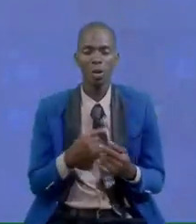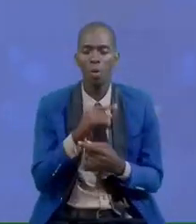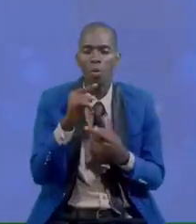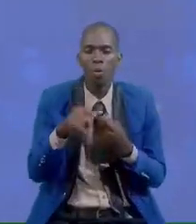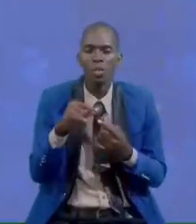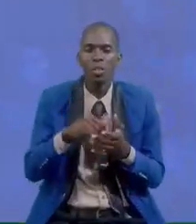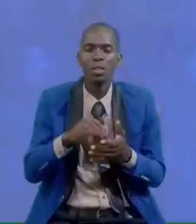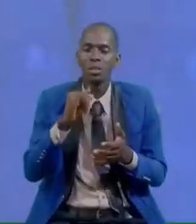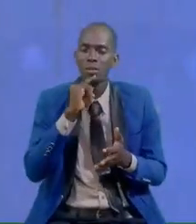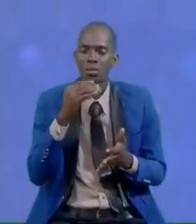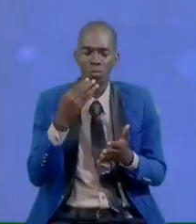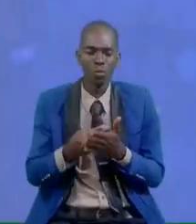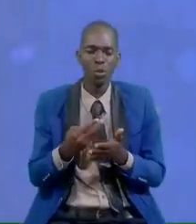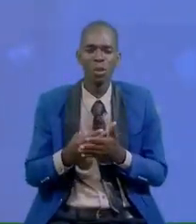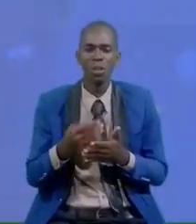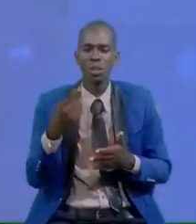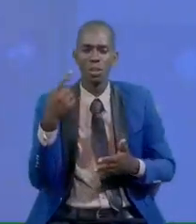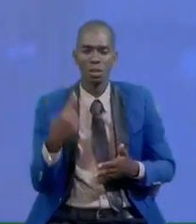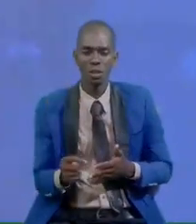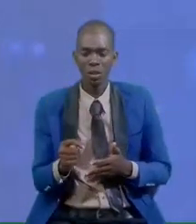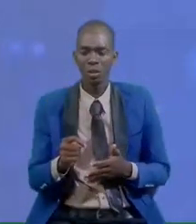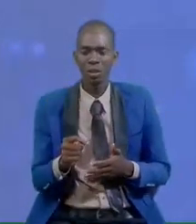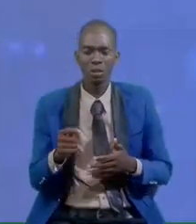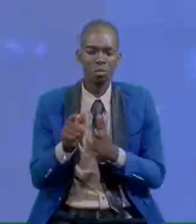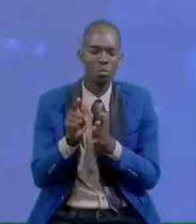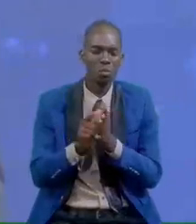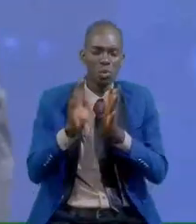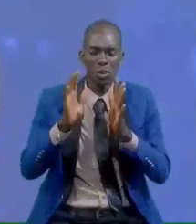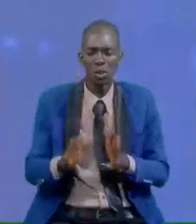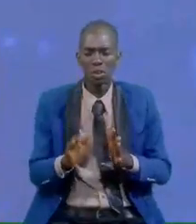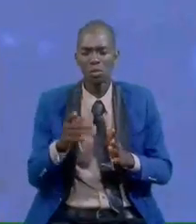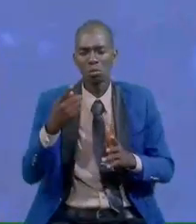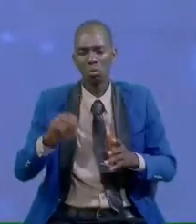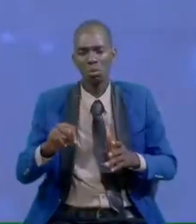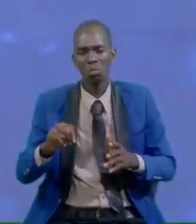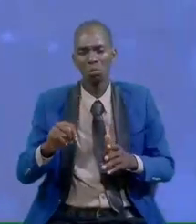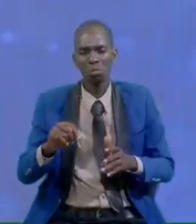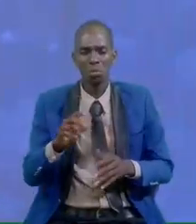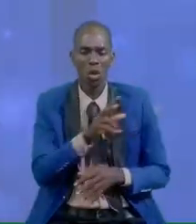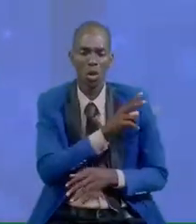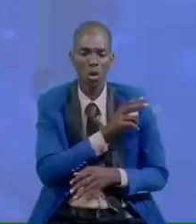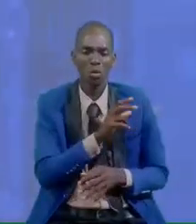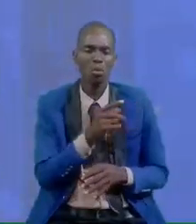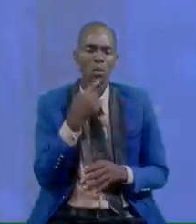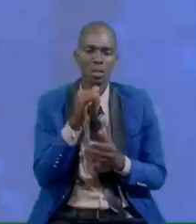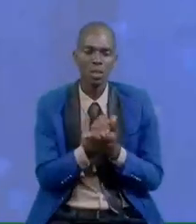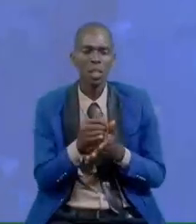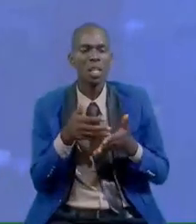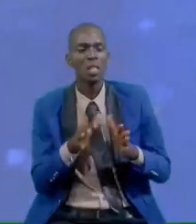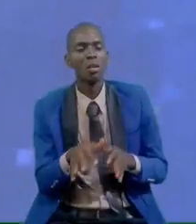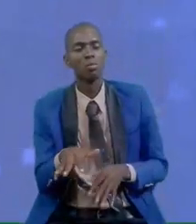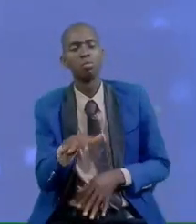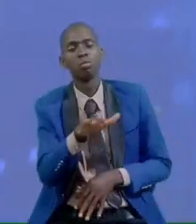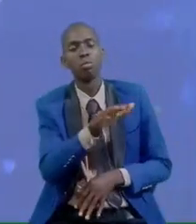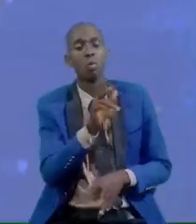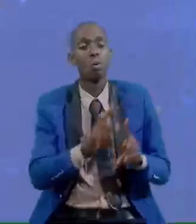le magistrat a envoyé, ils ont envoyé le sergent pour dire, quand il fit jour, les prêteurs envoyaient les licteurs pour